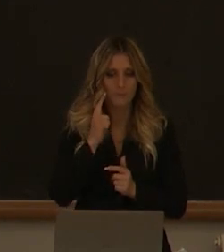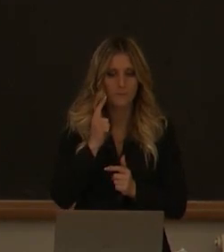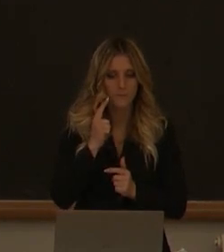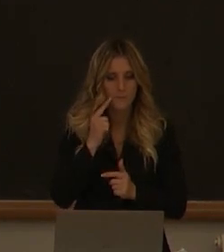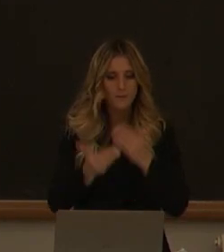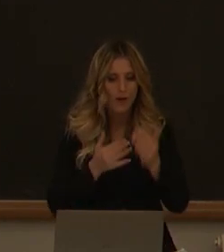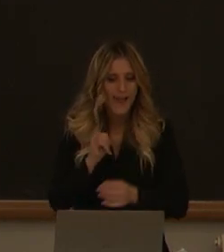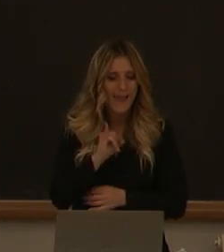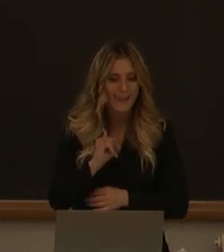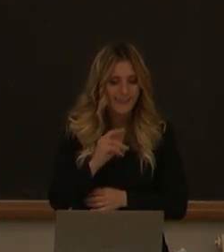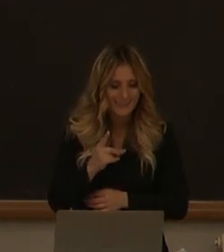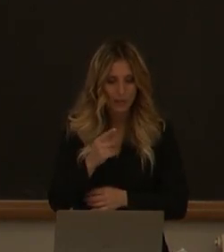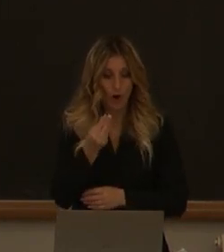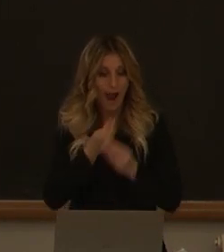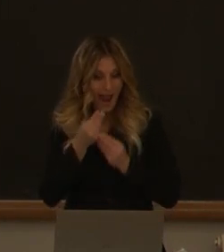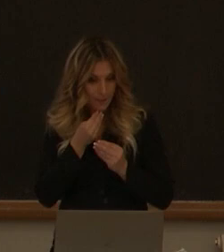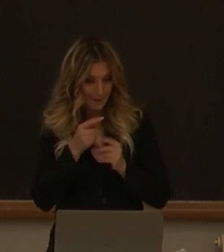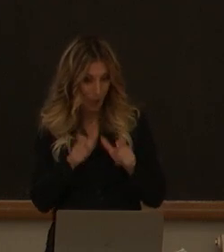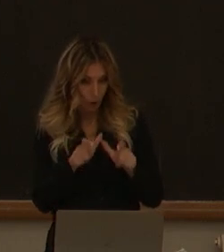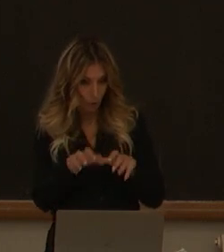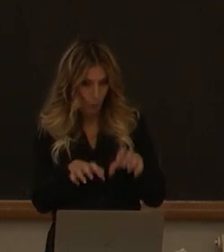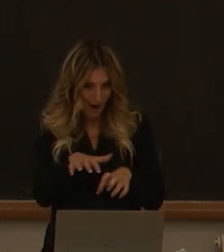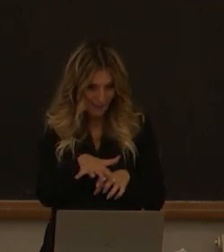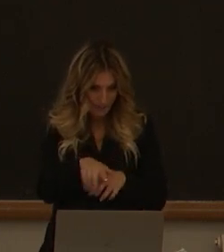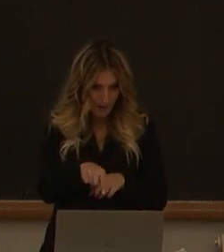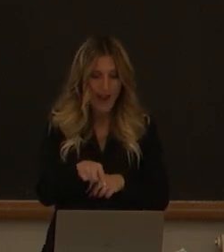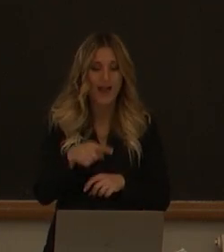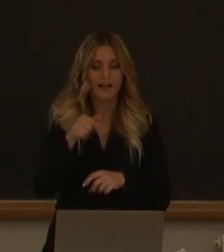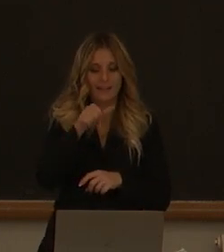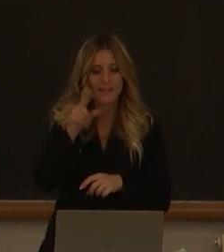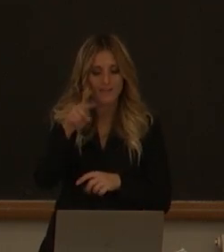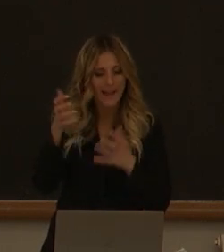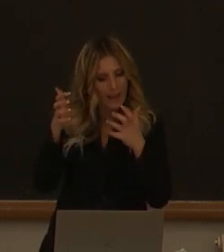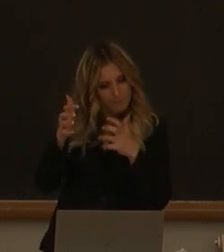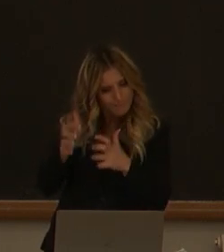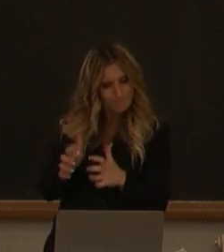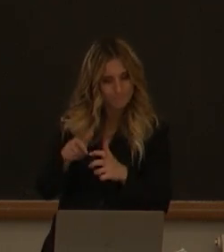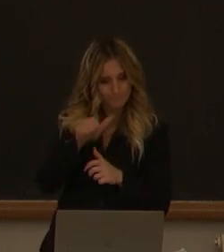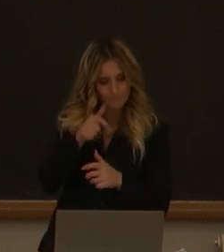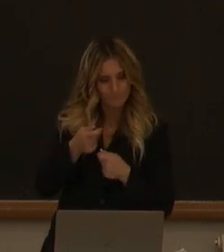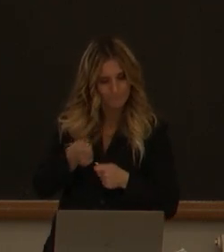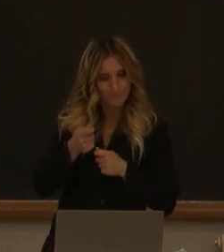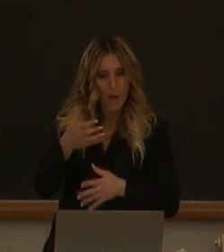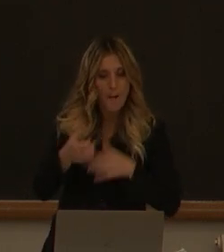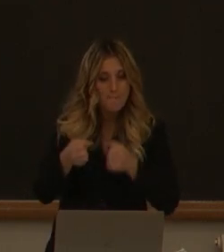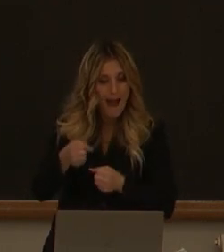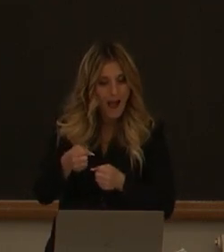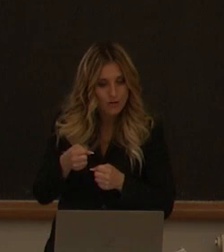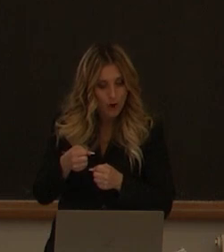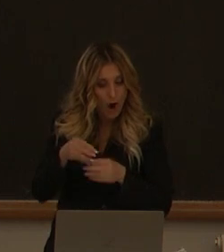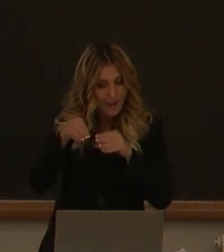dell'approvvigionamento idrico e alimentare degli animali e dall'altro di diminuire l'impatto del pascolamento sui